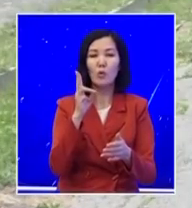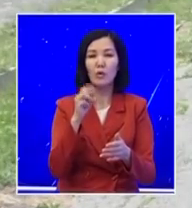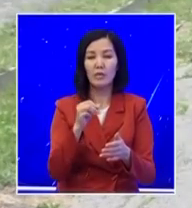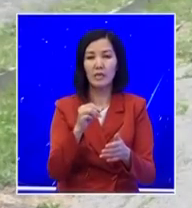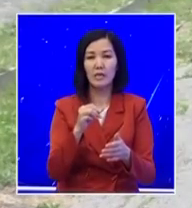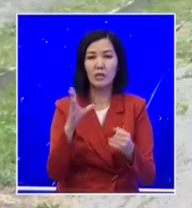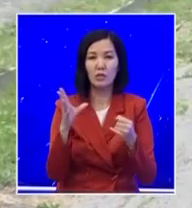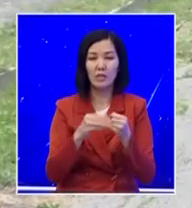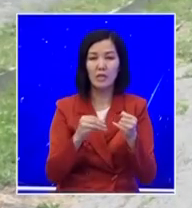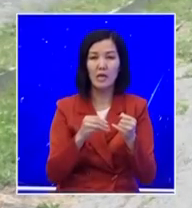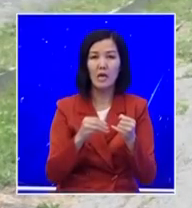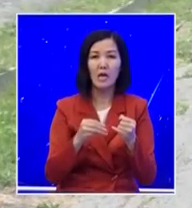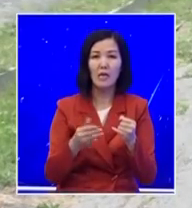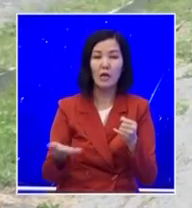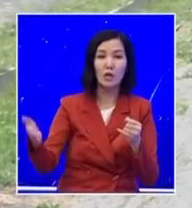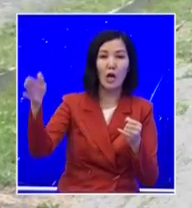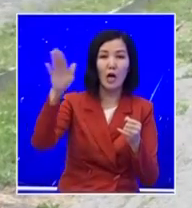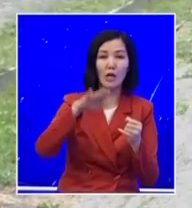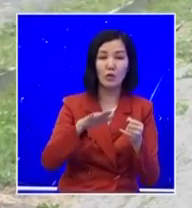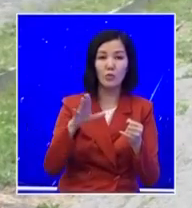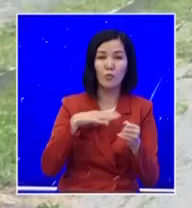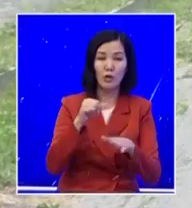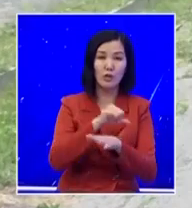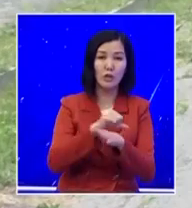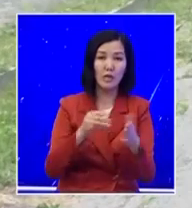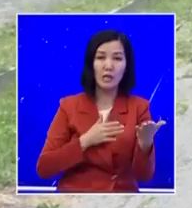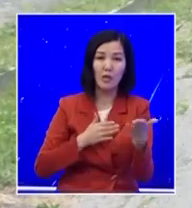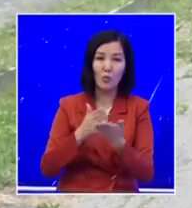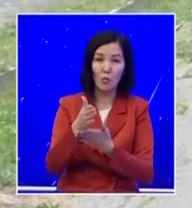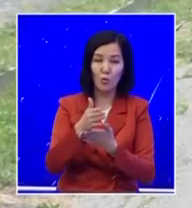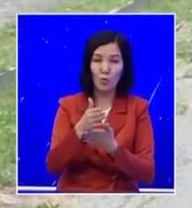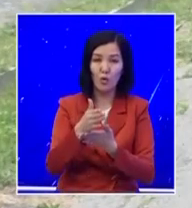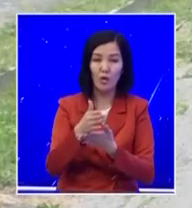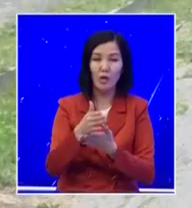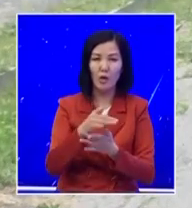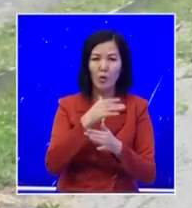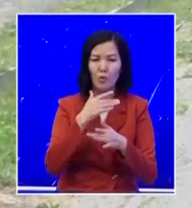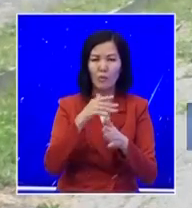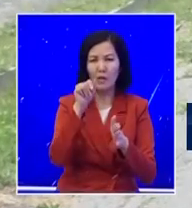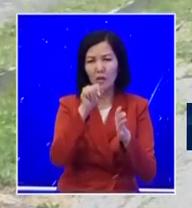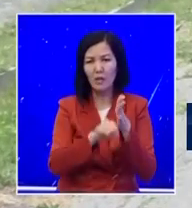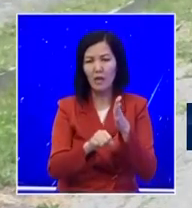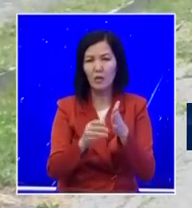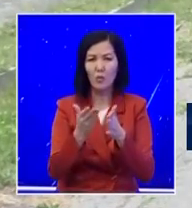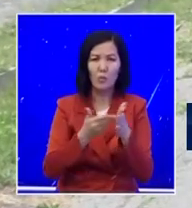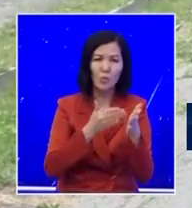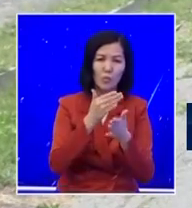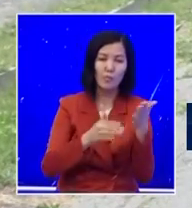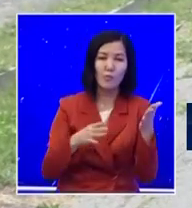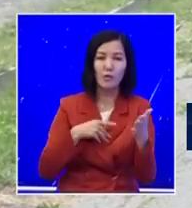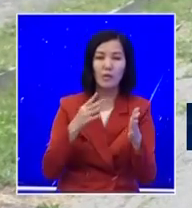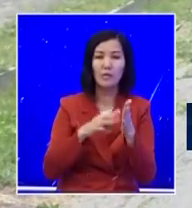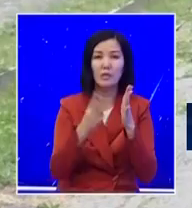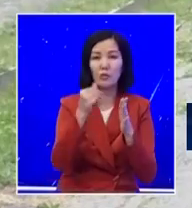екен. Асу бар. Сонда мысалы осы шекарадан өту барысында сол жағында қатты қырғындар болған. 84 жылы бір топ